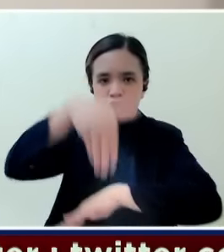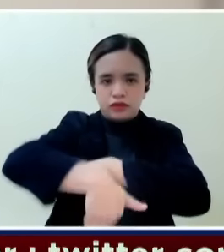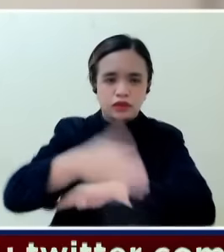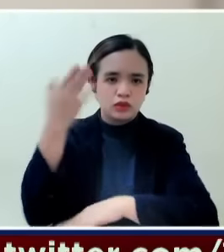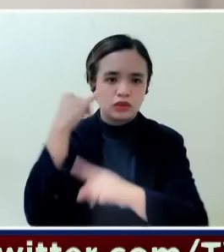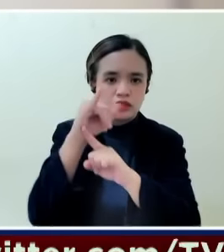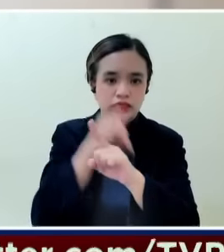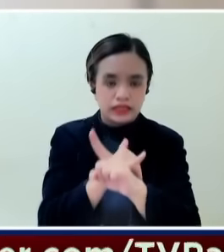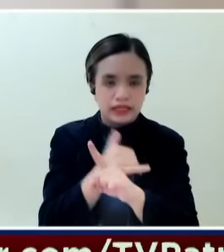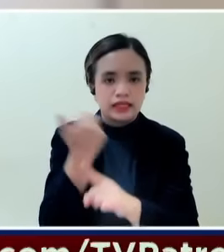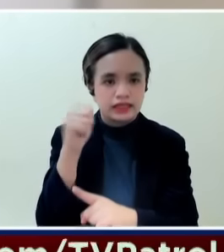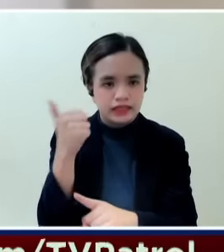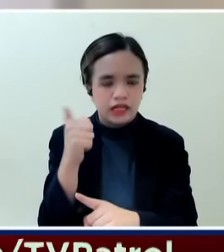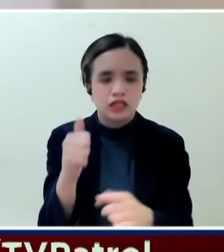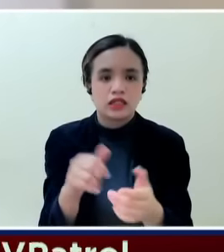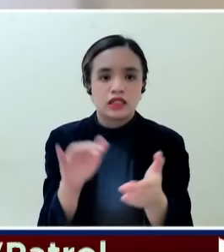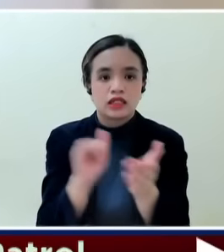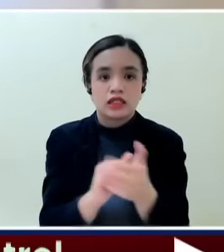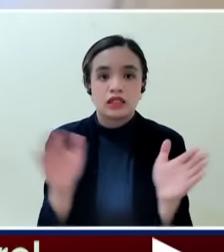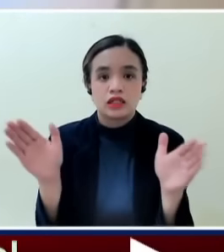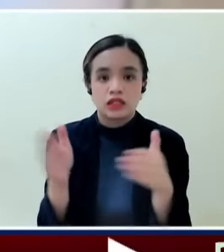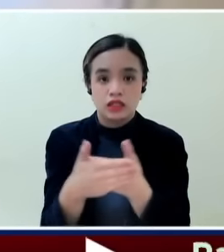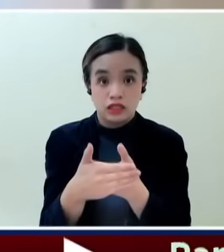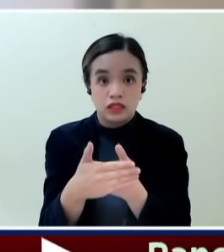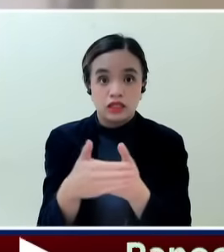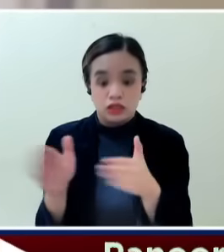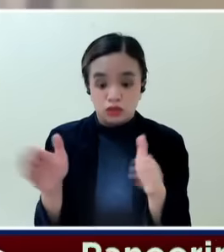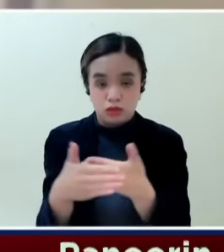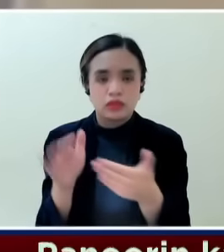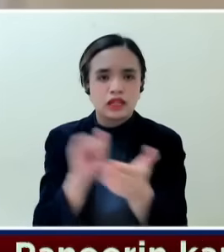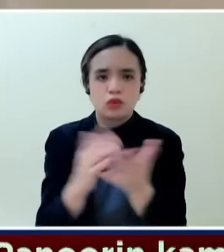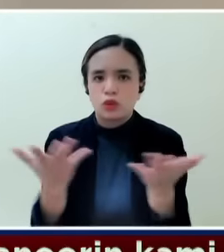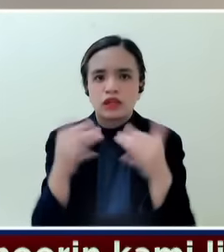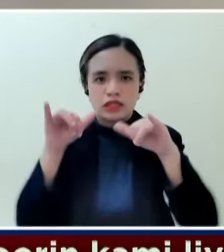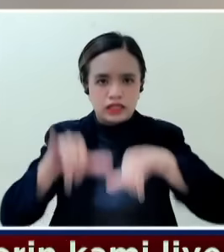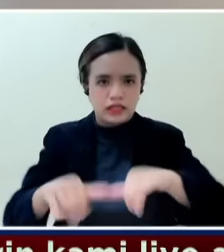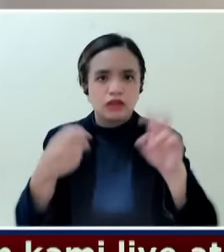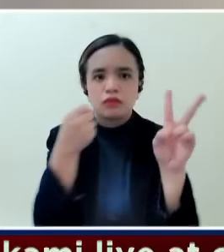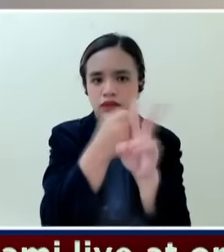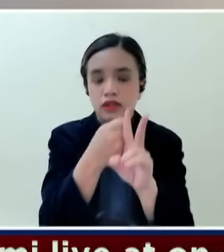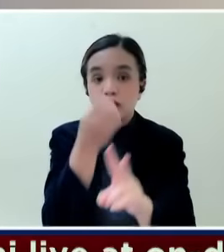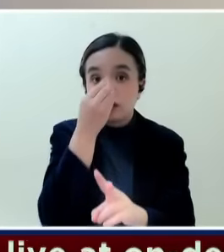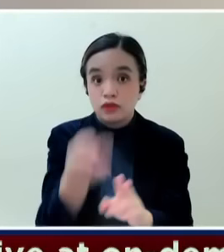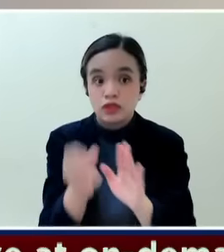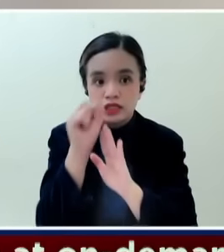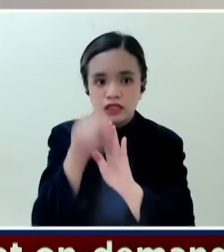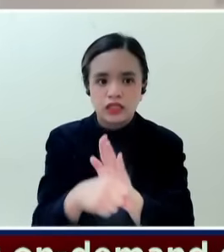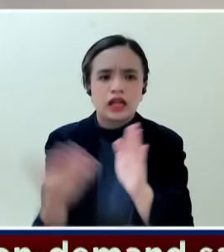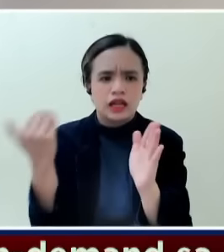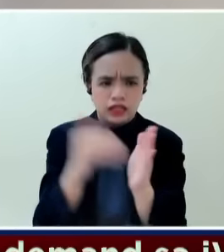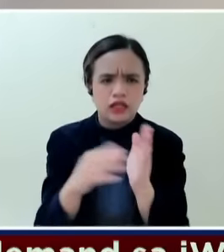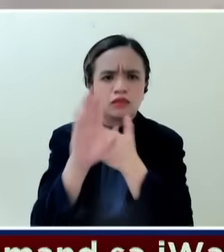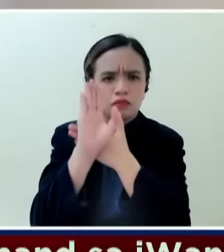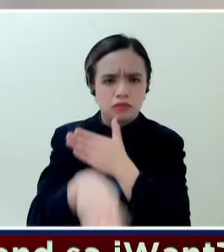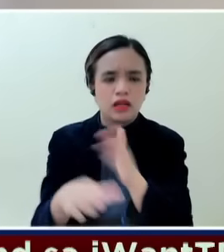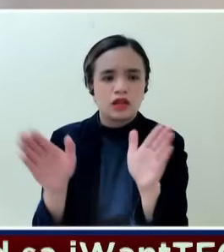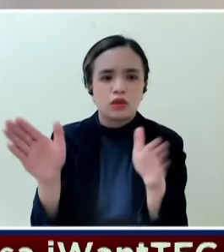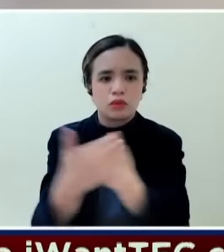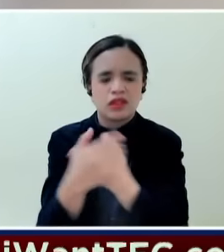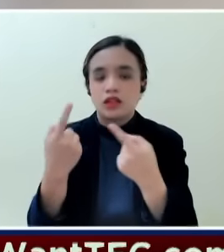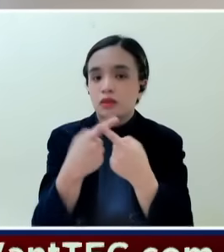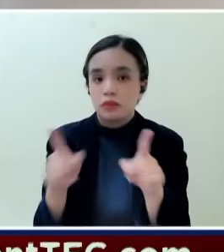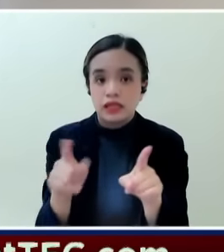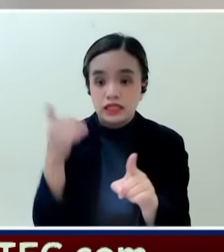Sa kwartong ito, naka-check-in ang mga biktima. Matapos ang ilang segundo, bumalik ulit siya sa kwarto. Pero hindi nakuna